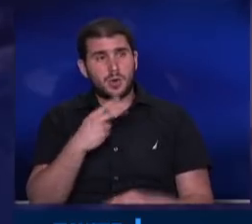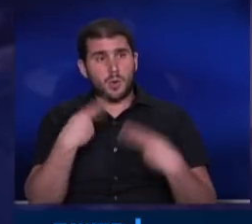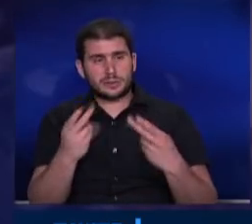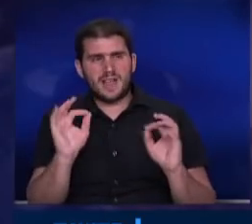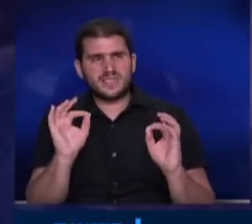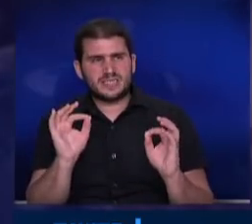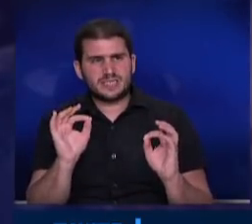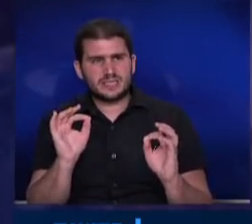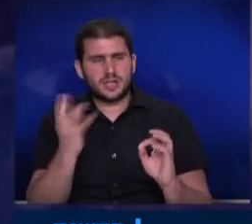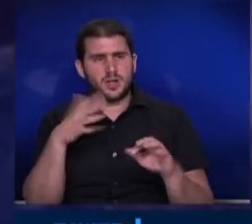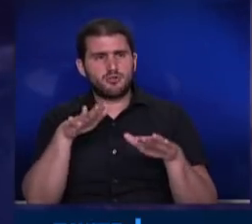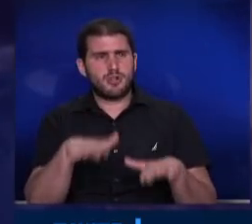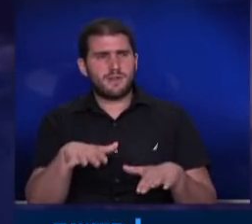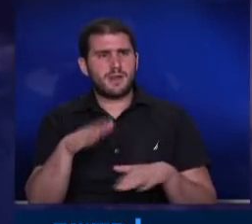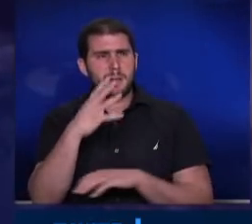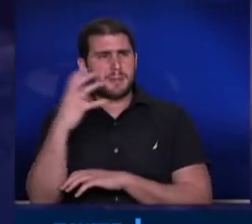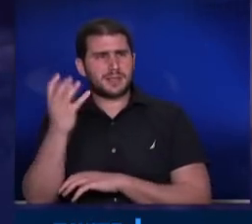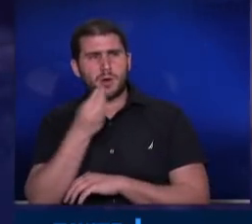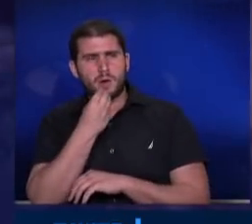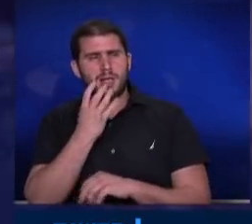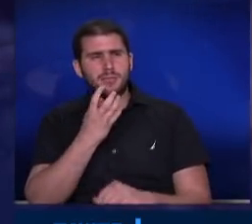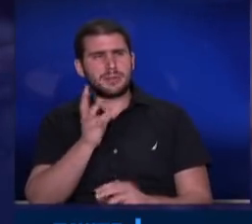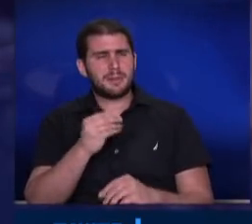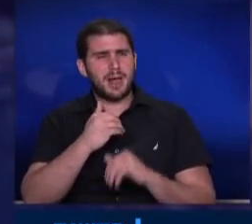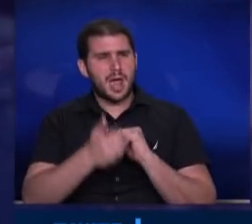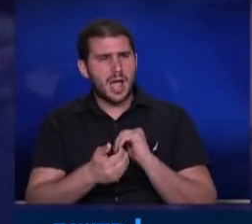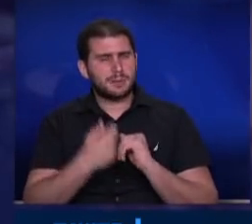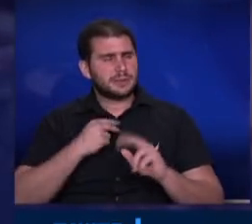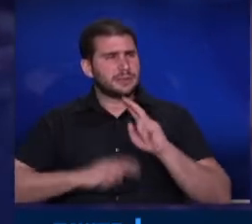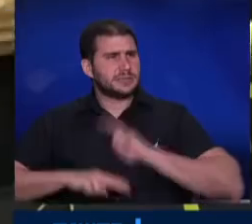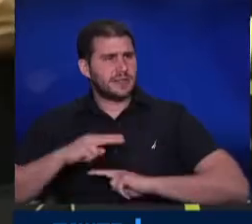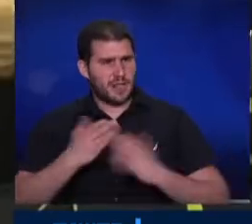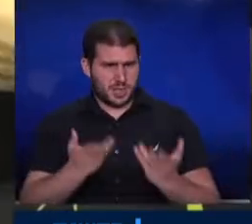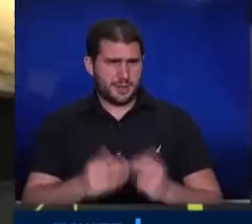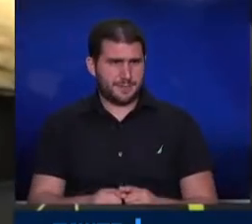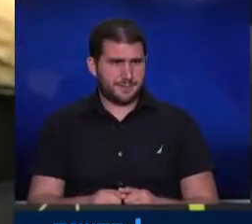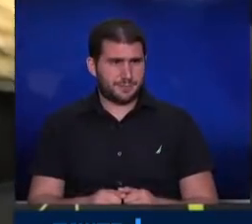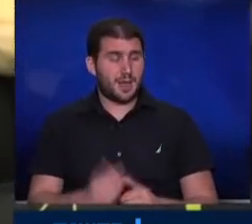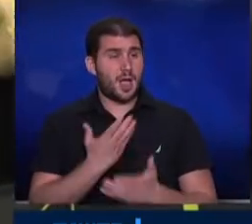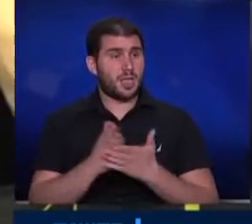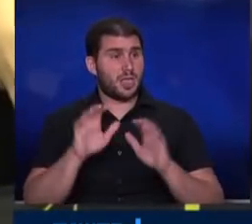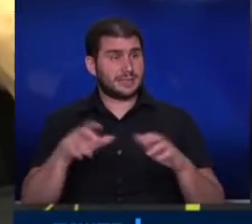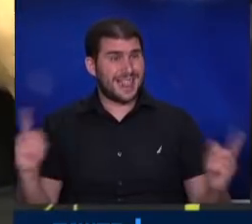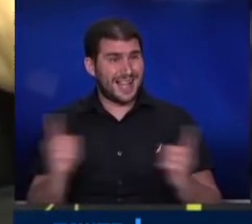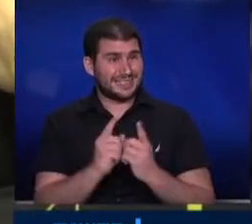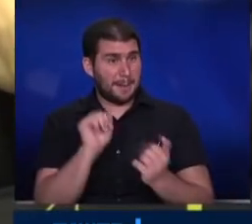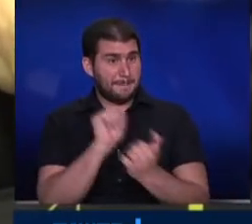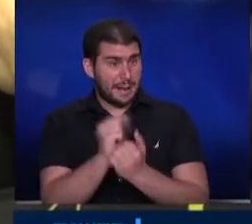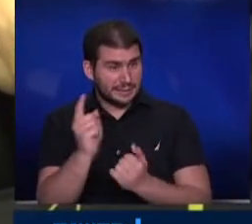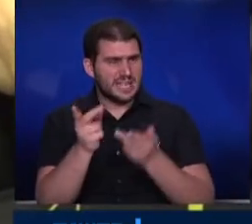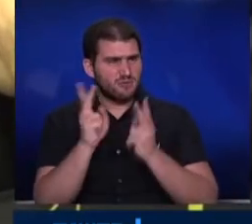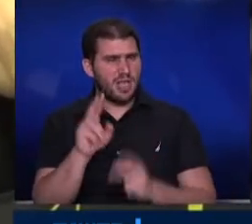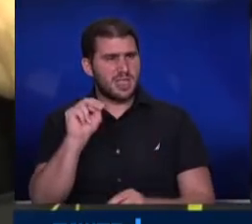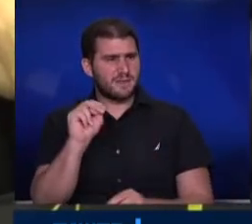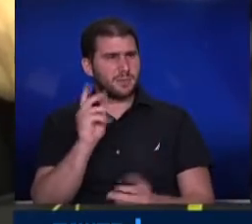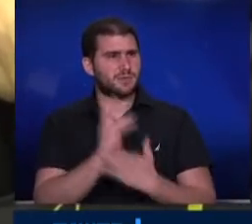בשלום. הייתי יושב בפרדס, אוכל תפוזים עם דכב, כמה סבל שאני מכל ממנה. החלטת הנשיא לקצר את מאסרה אפשרה לנפתלין